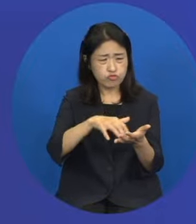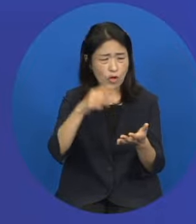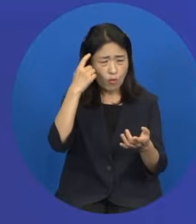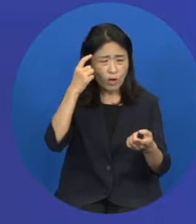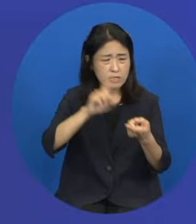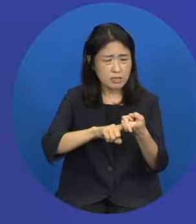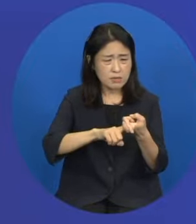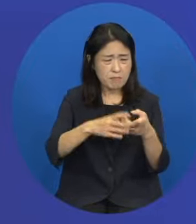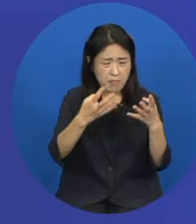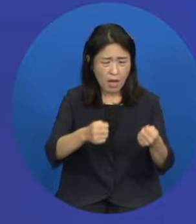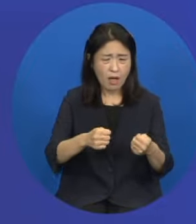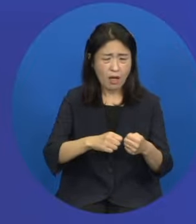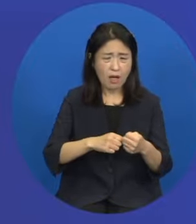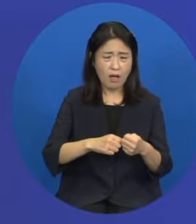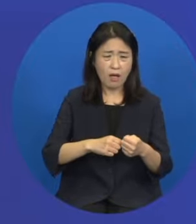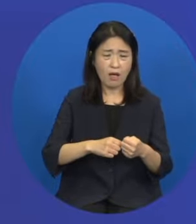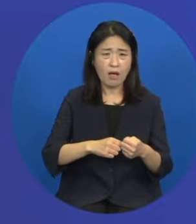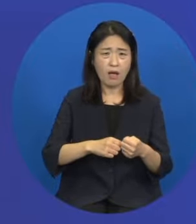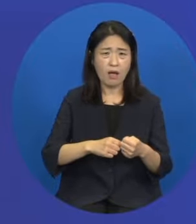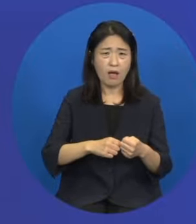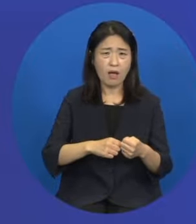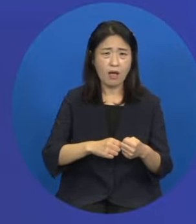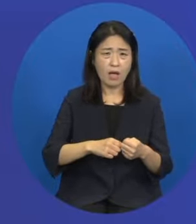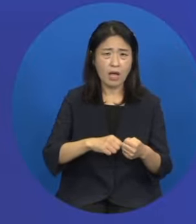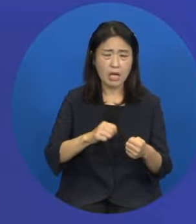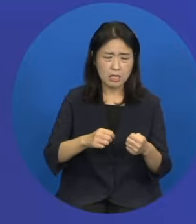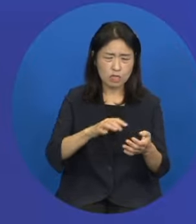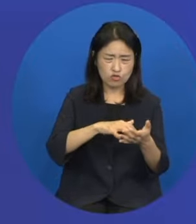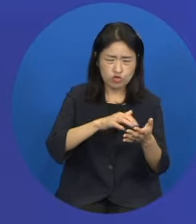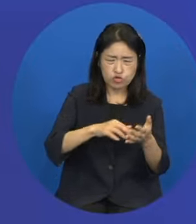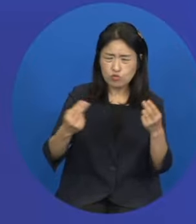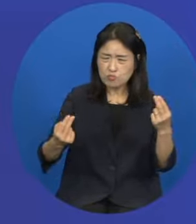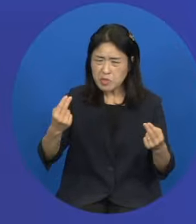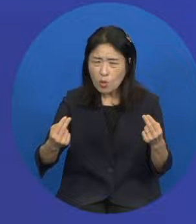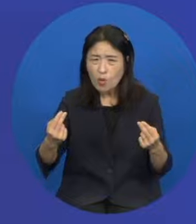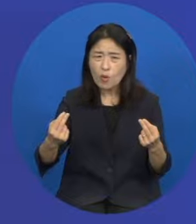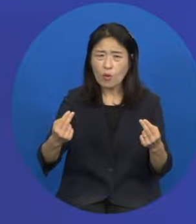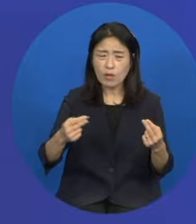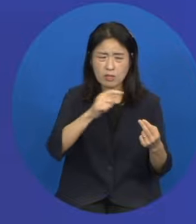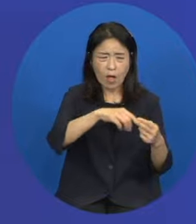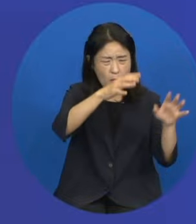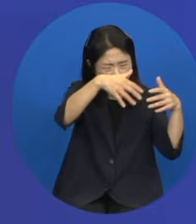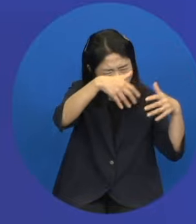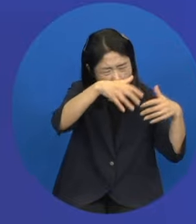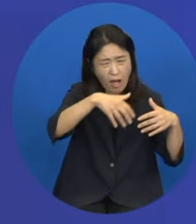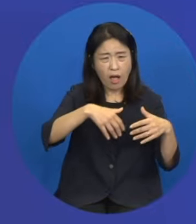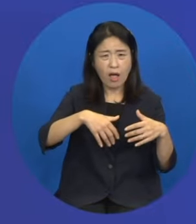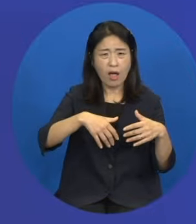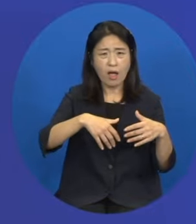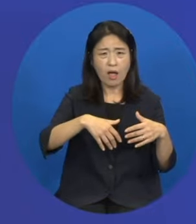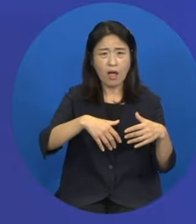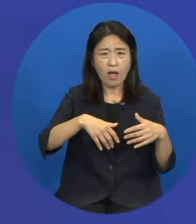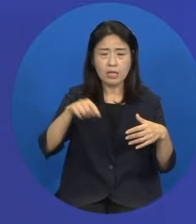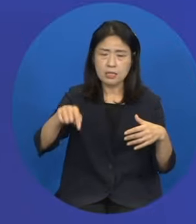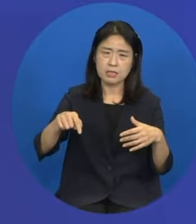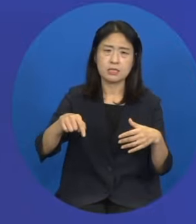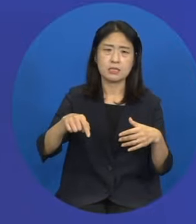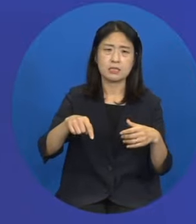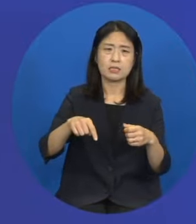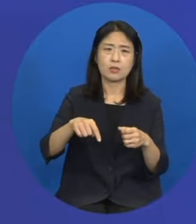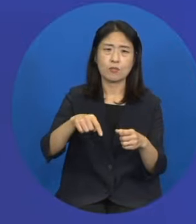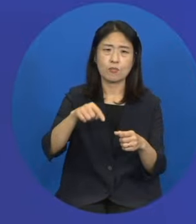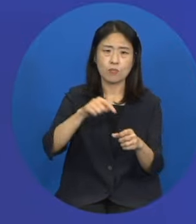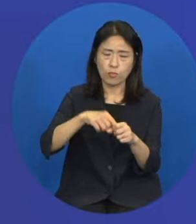대결하기 어려워. 그쪽이 훨씬 많으니까 머릿수 더 모아야 돼. 만약에 이런 식으로 많이 모이는 것이라면요,